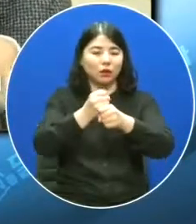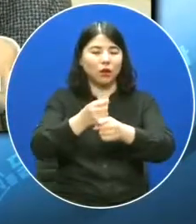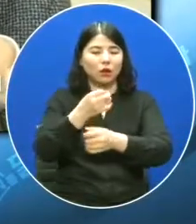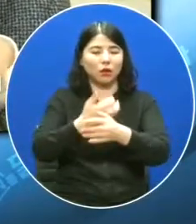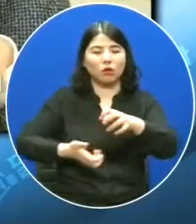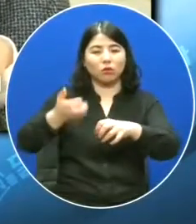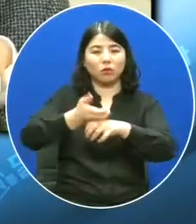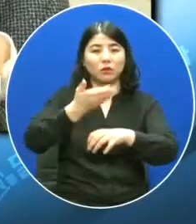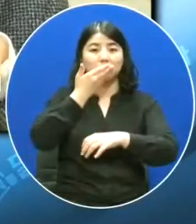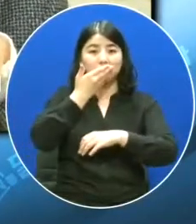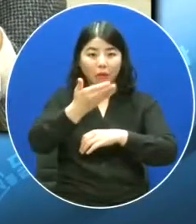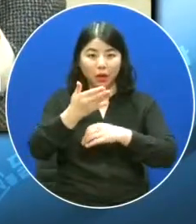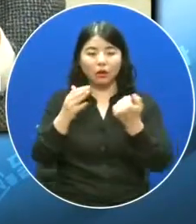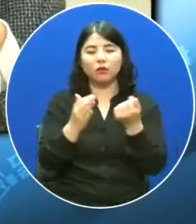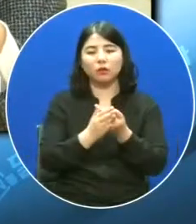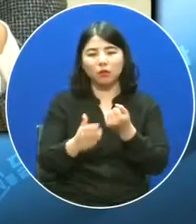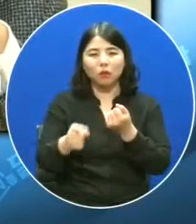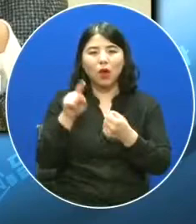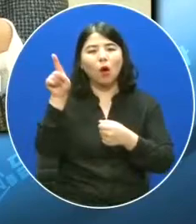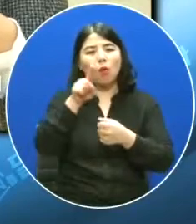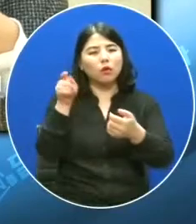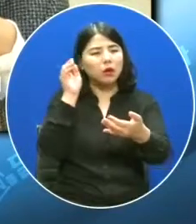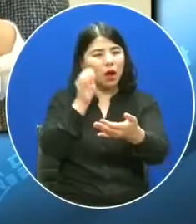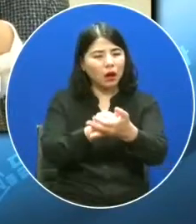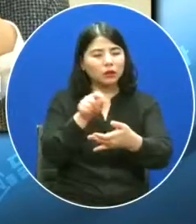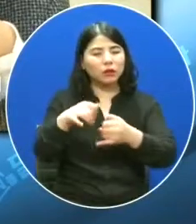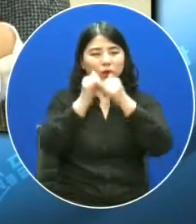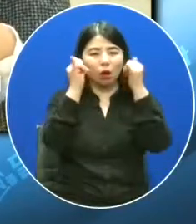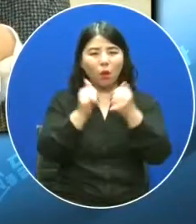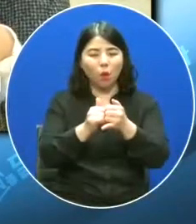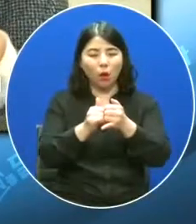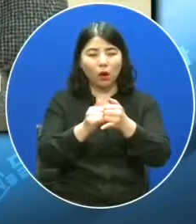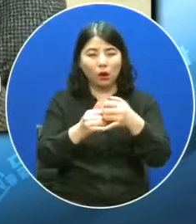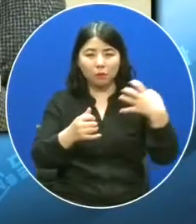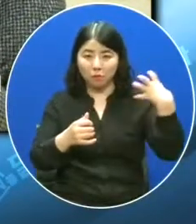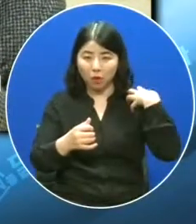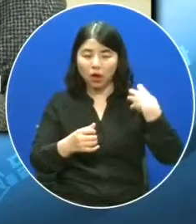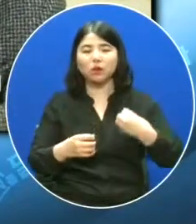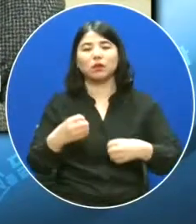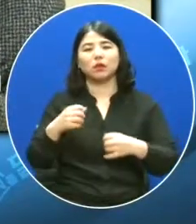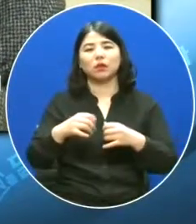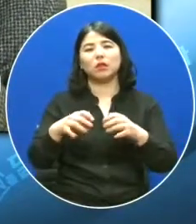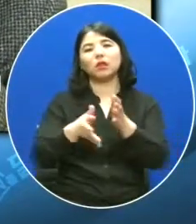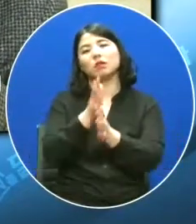생산적인 혁신이 이루어질 수 있는 만큼 어디까지나 사회혁신의 주체는 시민입니다.